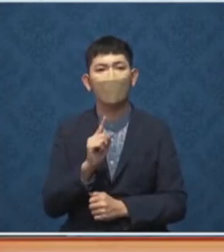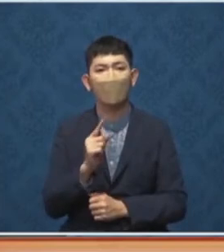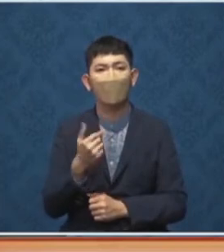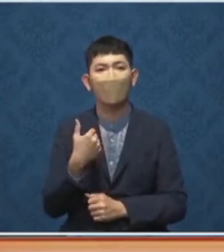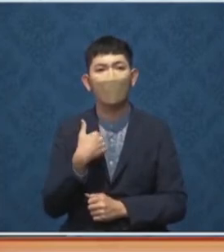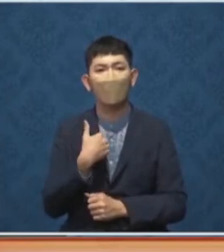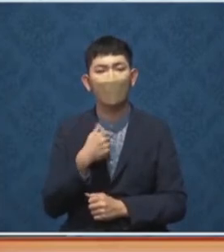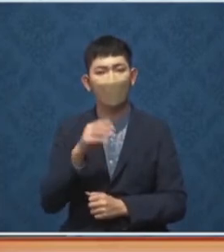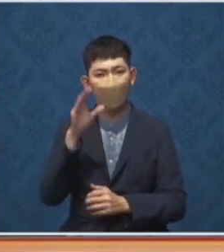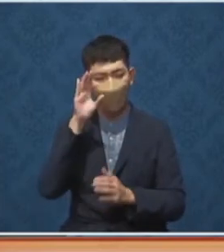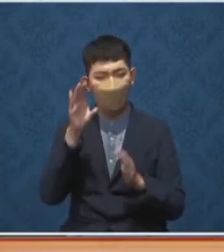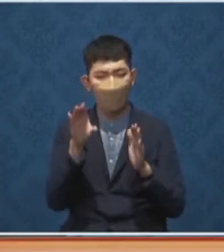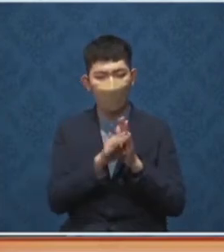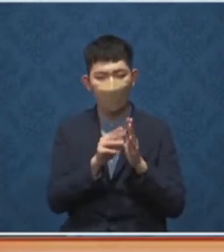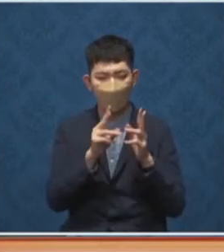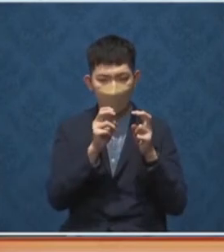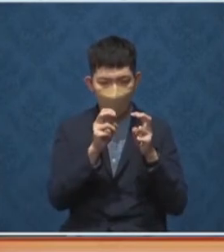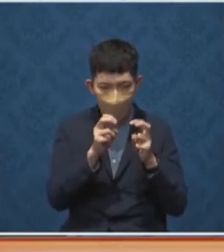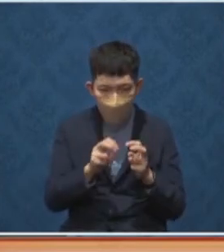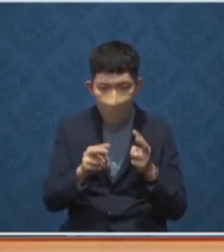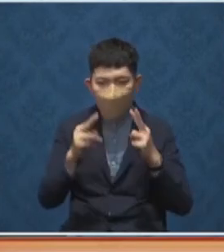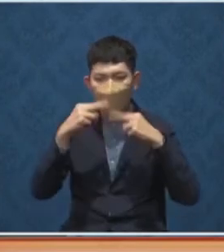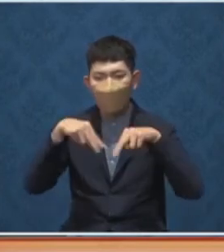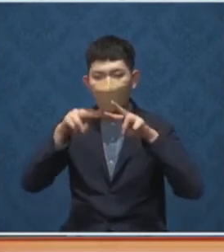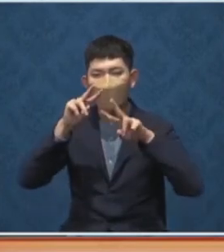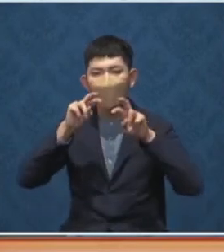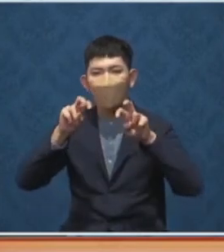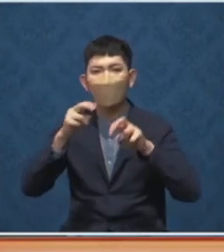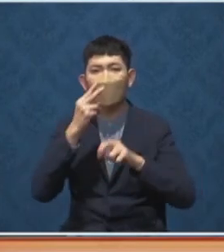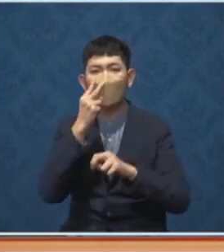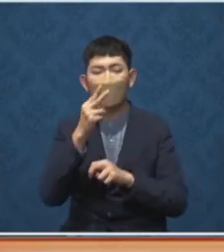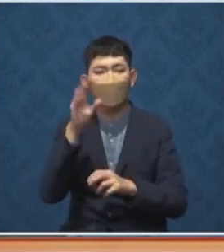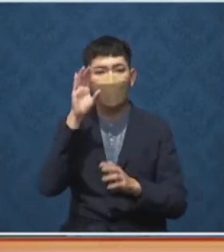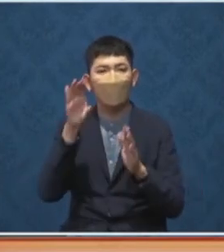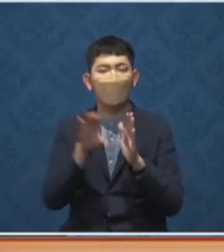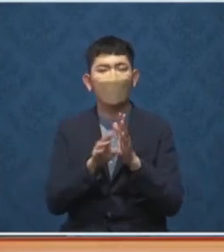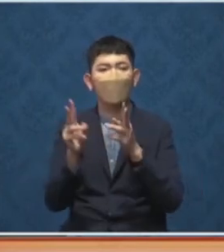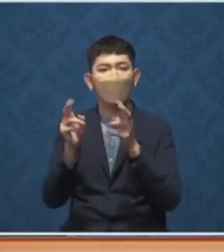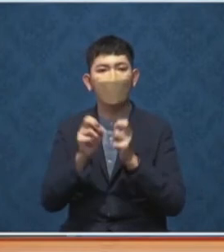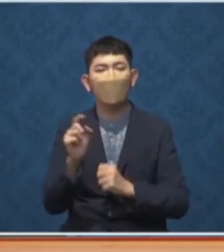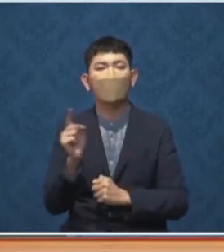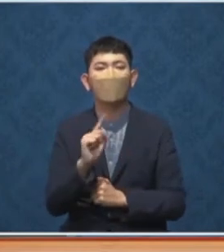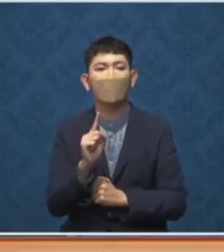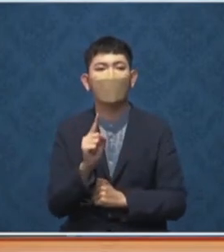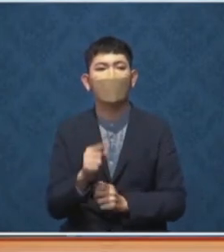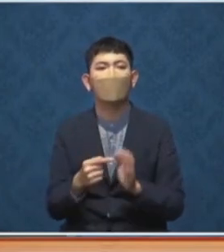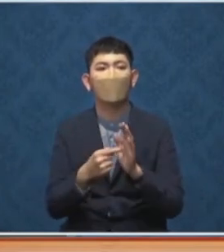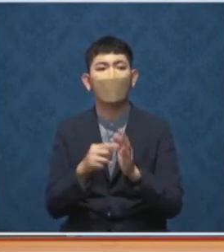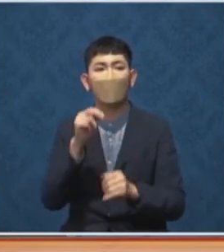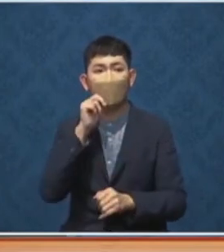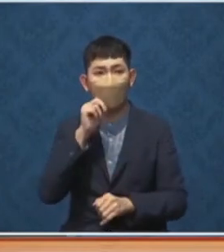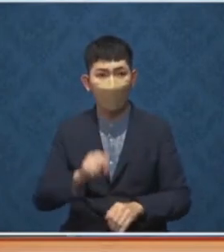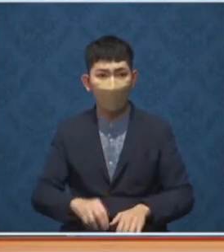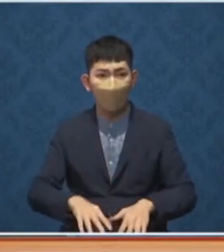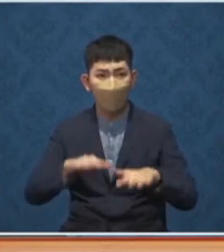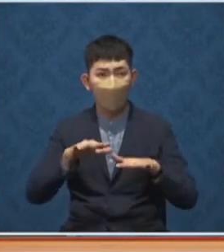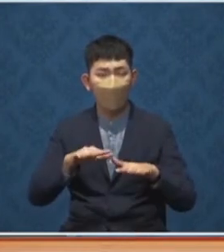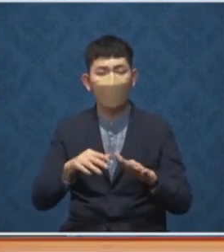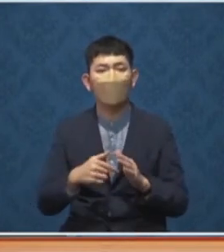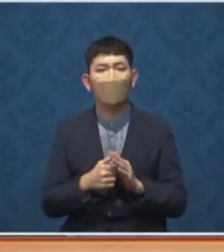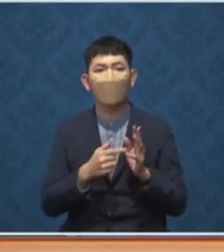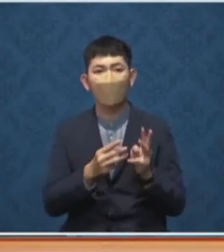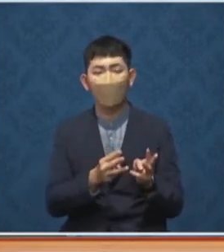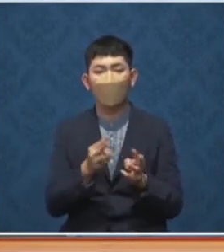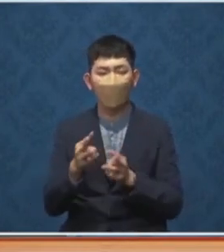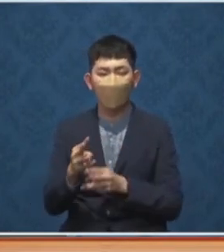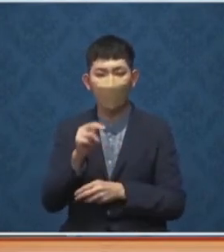se Image Search ครัขอสไลดถัไปทดครับวารูปนั้มาจากที่ไหน อย่เช่น ถ้ารูปน้ำท่วม ถ้าเราใช้วิธ